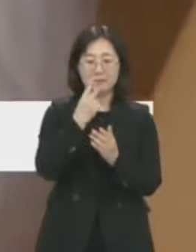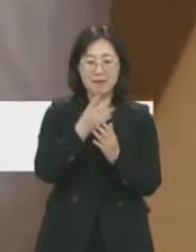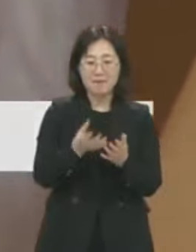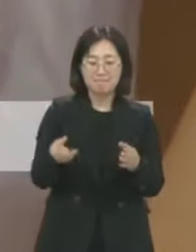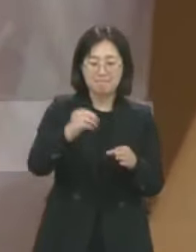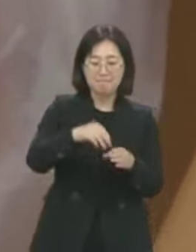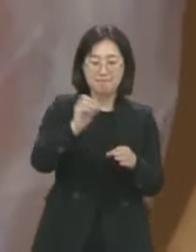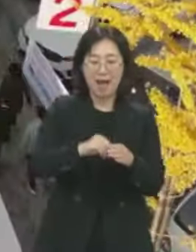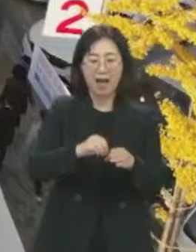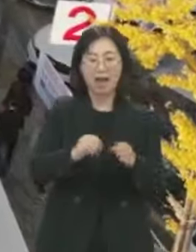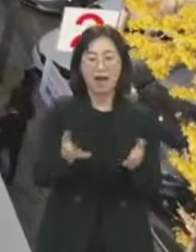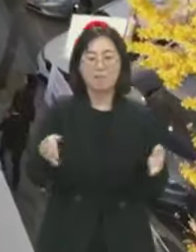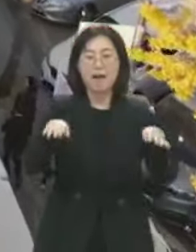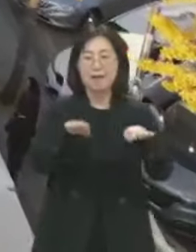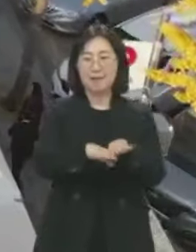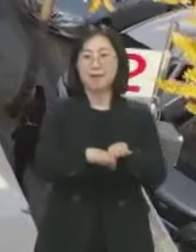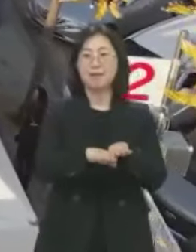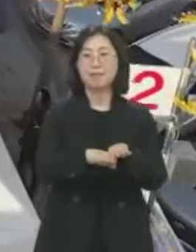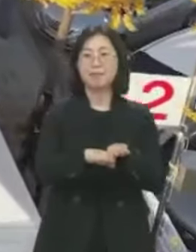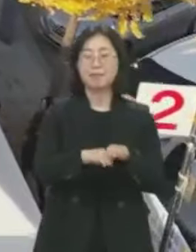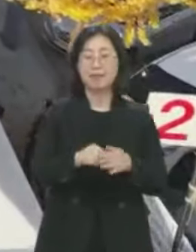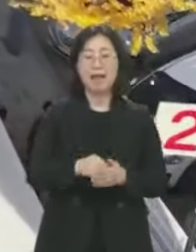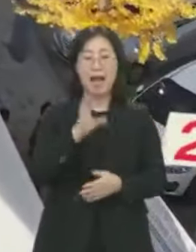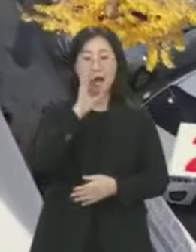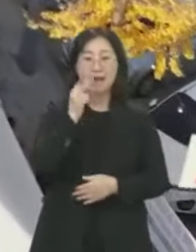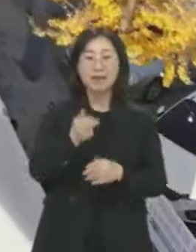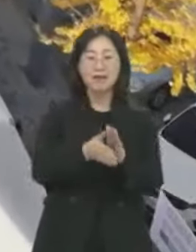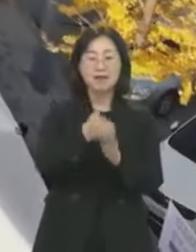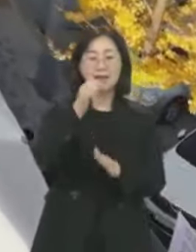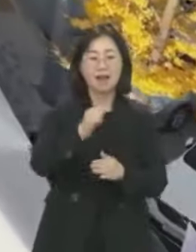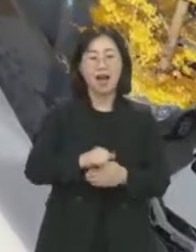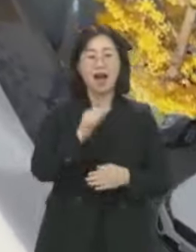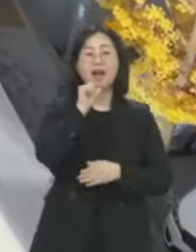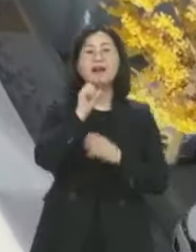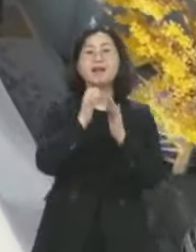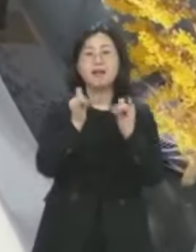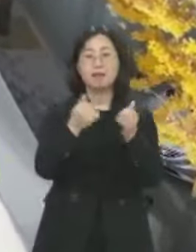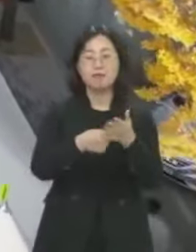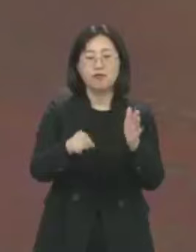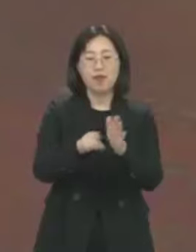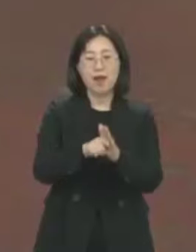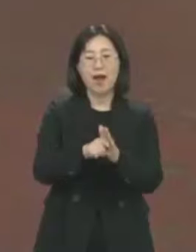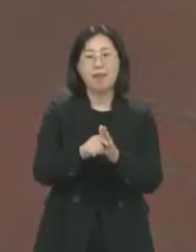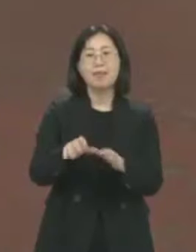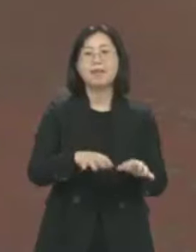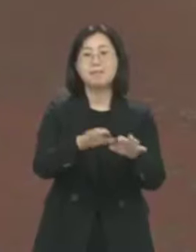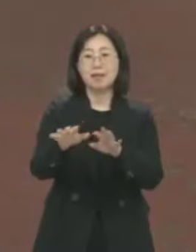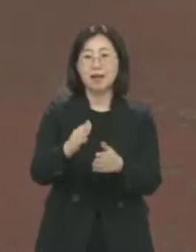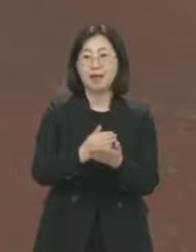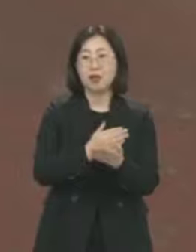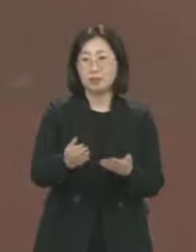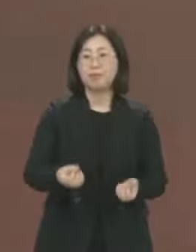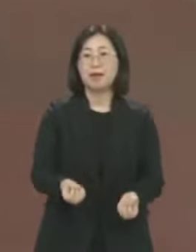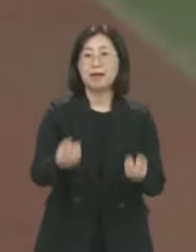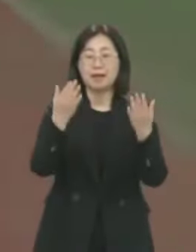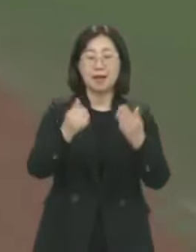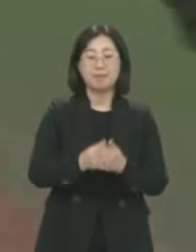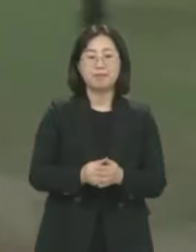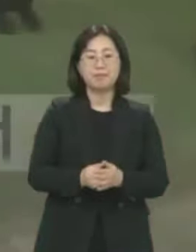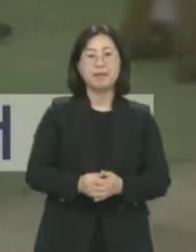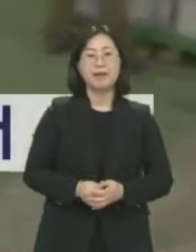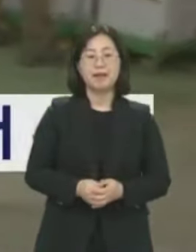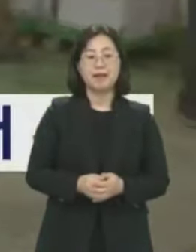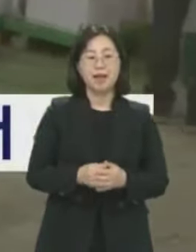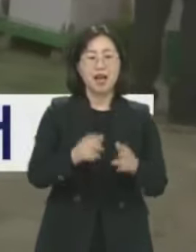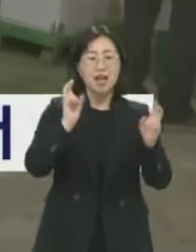종이 박스에 포장합니다. 아산시가 취약계층을 위해 마련한 김장 나눔 행사입니다. 경기 침체로 지역